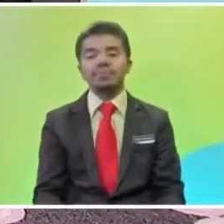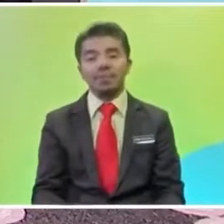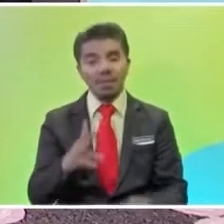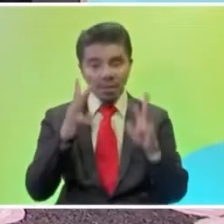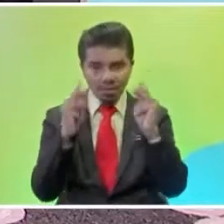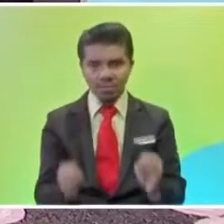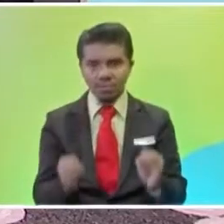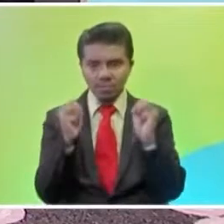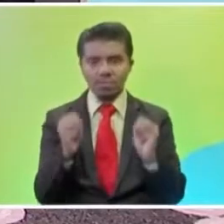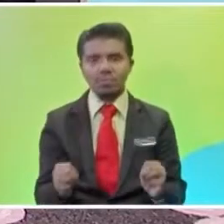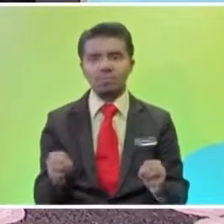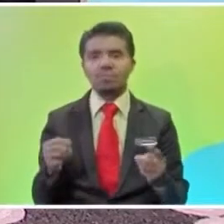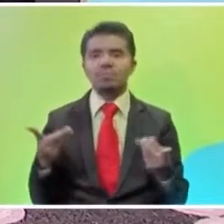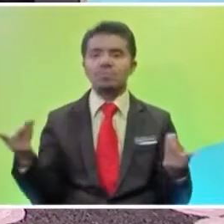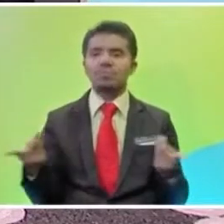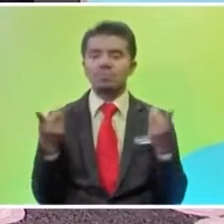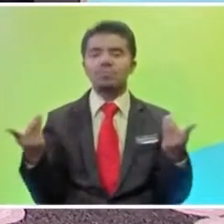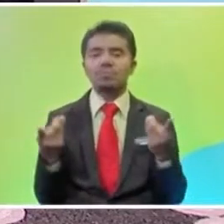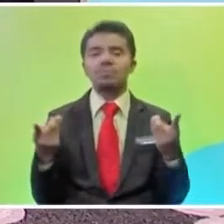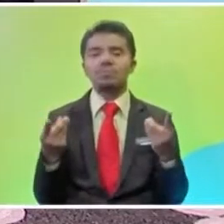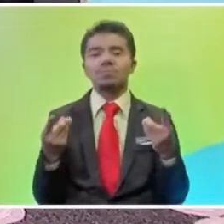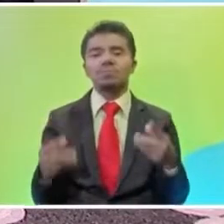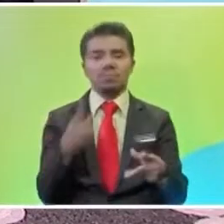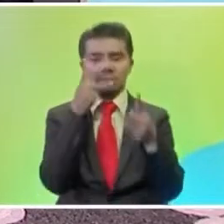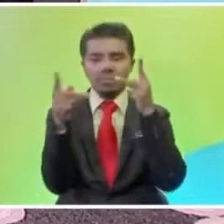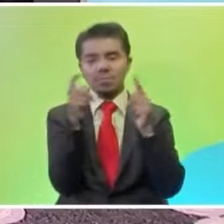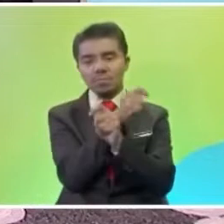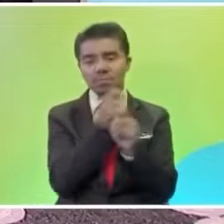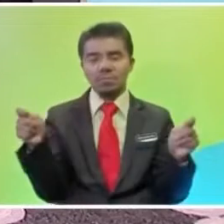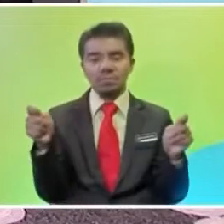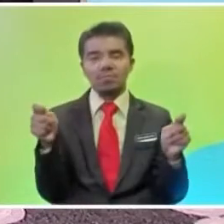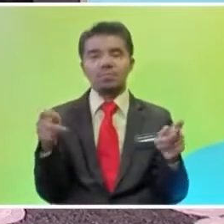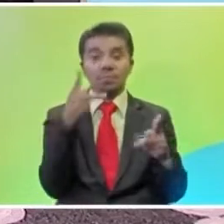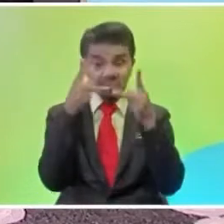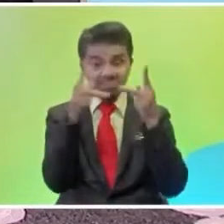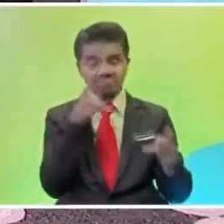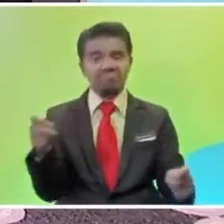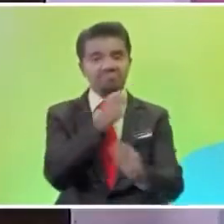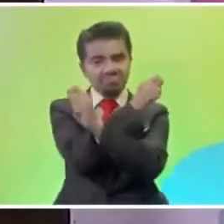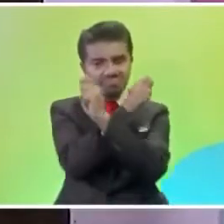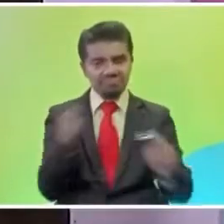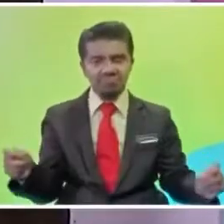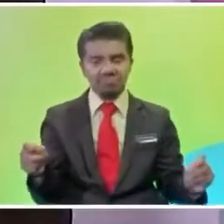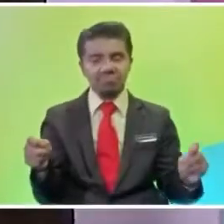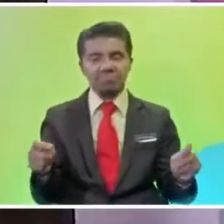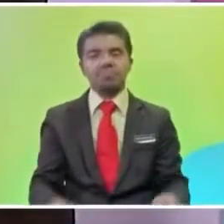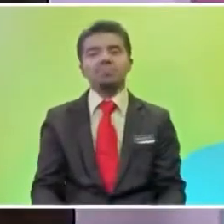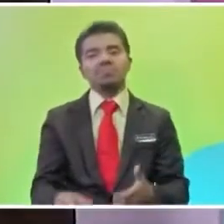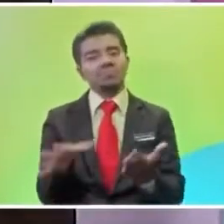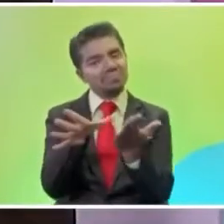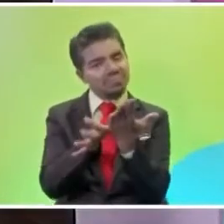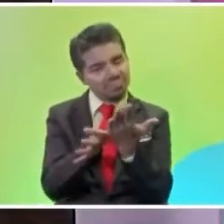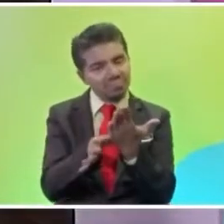membentangkan tiba-tiba tangan dia mengatakan Katakan tidak mesin juga akhirnya tidak langsung menunjukkan bahwa mudik itu sebenarnya jadi tahu